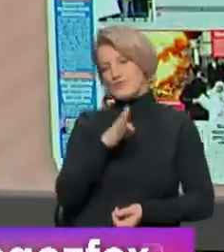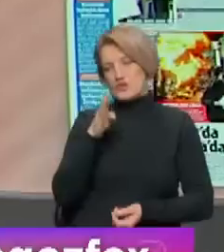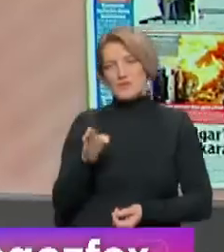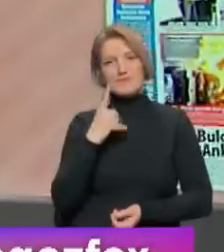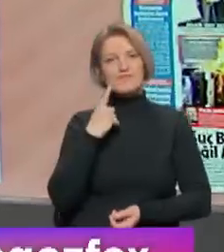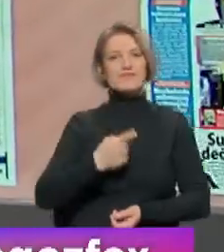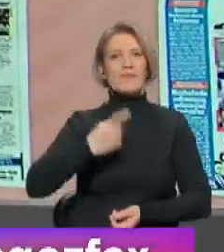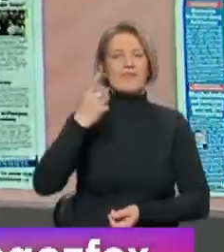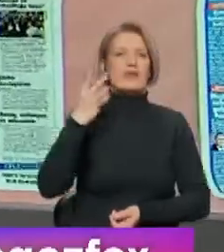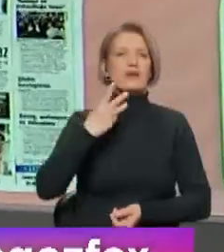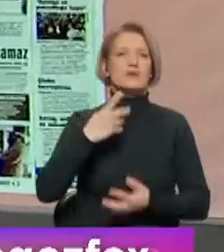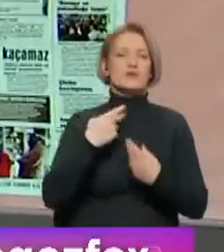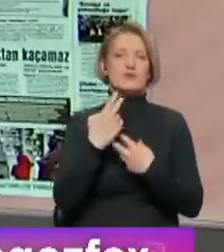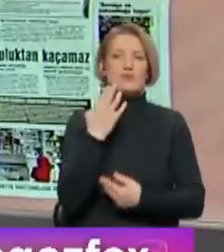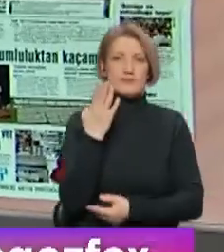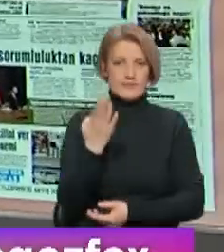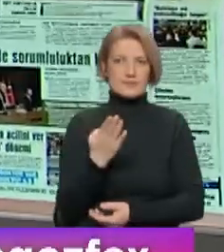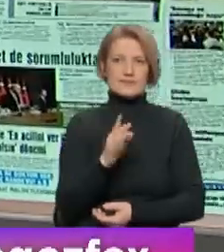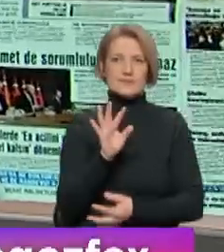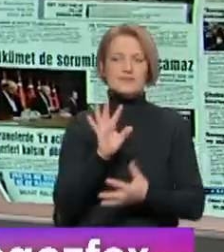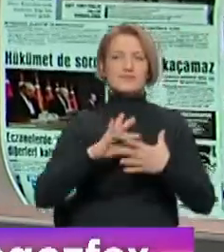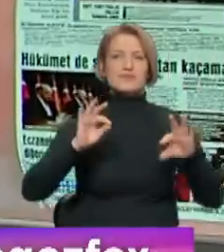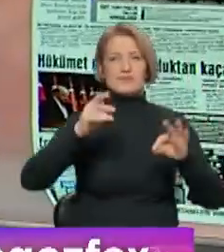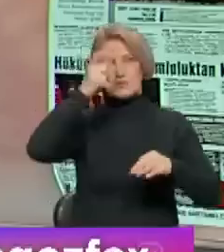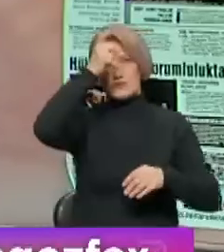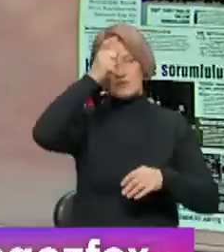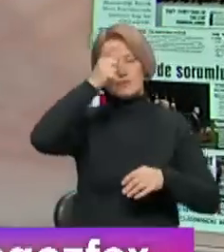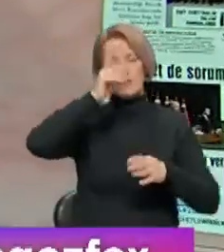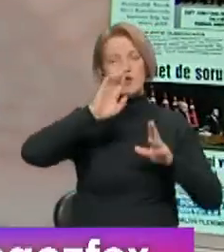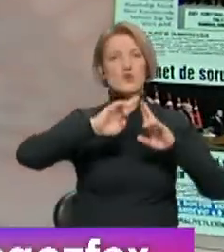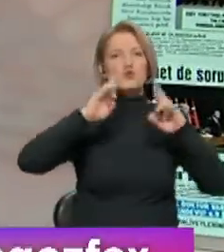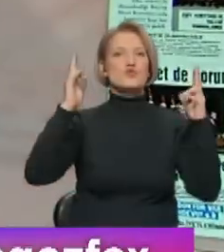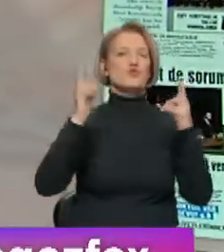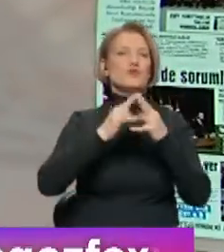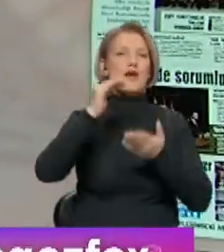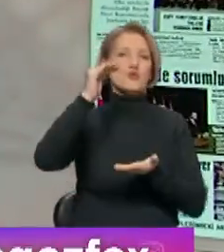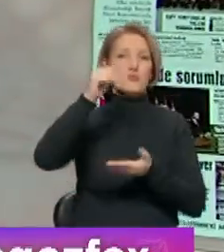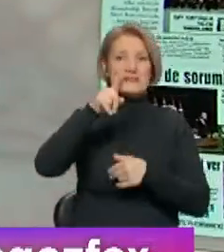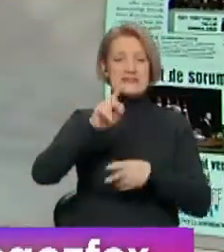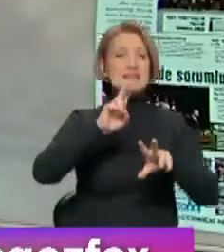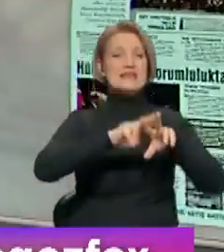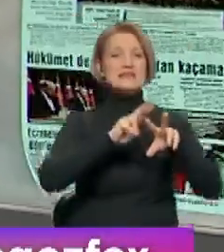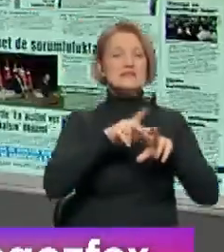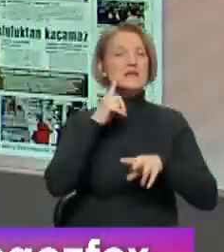Cumhurbaşkanı Erdoğan'a sözleriyle Cumhurbaşkanı Erdoğan dünya kupası ve yıldızlarını değerlendirdi